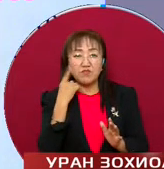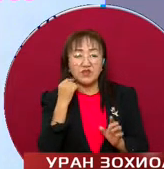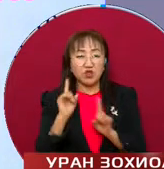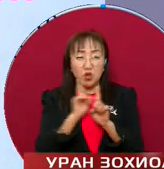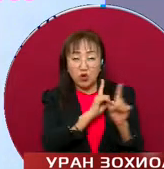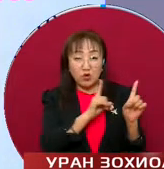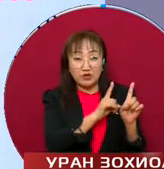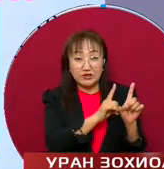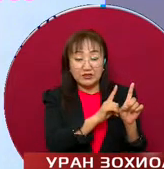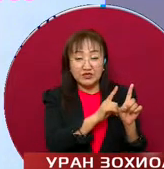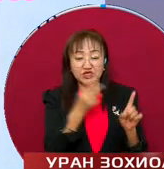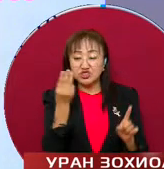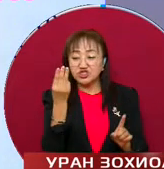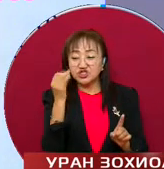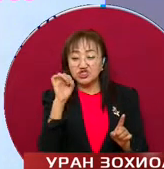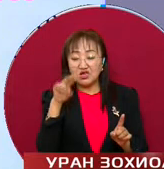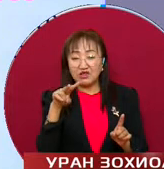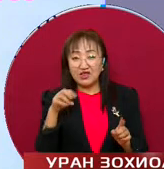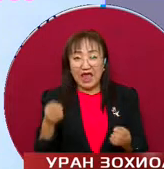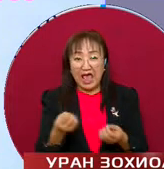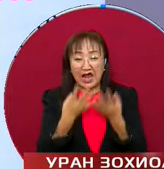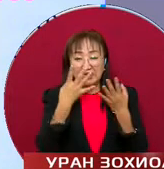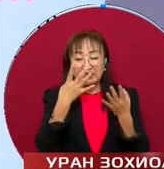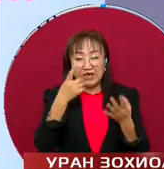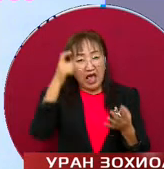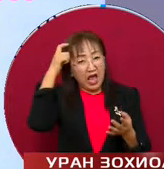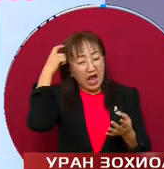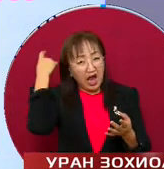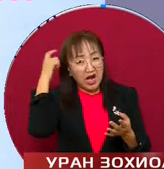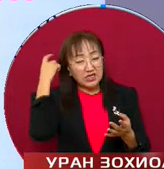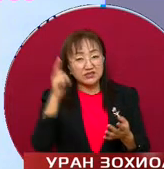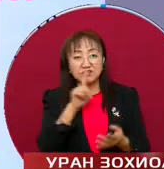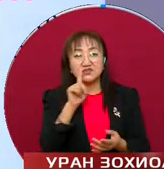гарах хатан үнэртэй харвтар заарыг хэлдэг шүү хүүхдүүдээ.